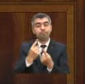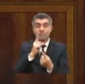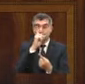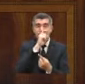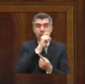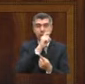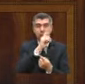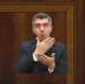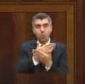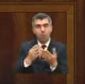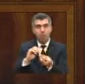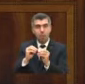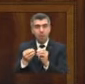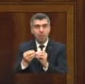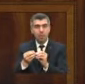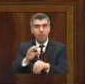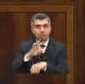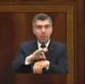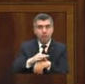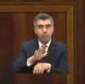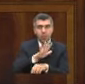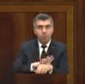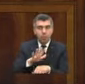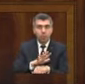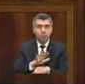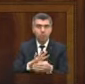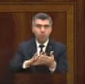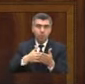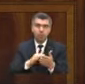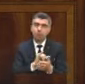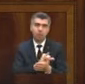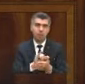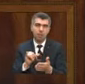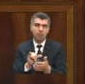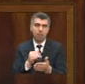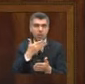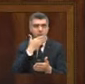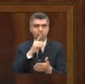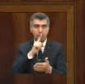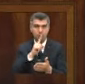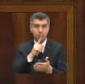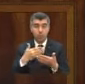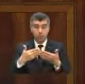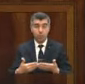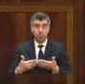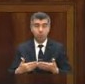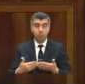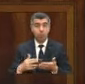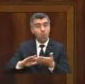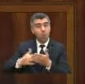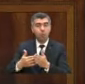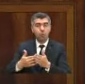صحياً وتجنب الأسوأ اقتصادياً وتجنب الأسوأ اجتماعياً. واليوم الحمد لله الجميع